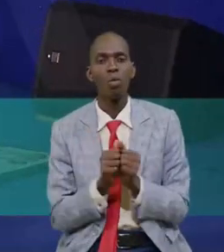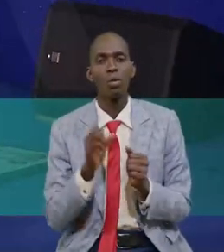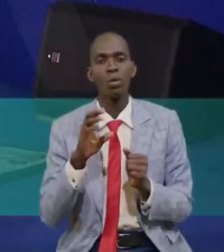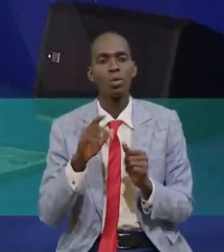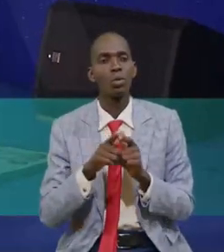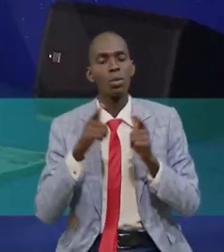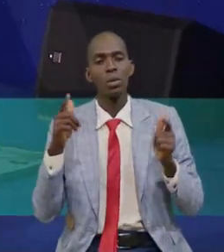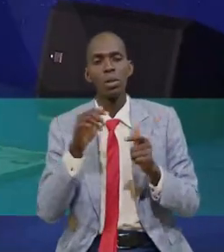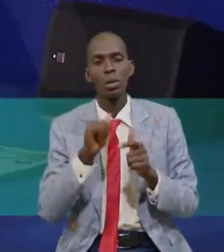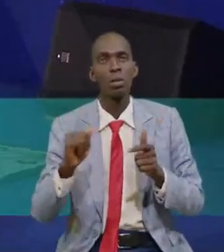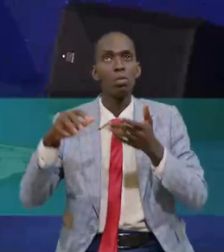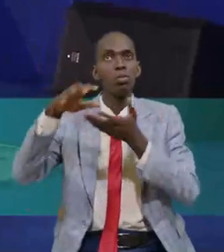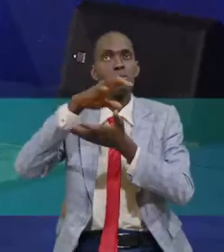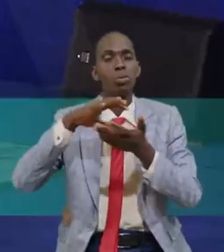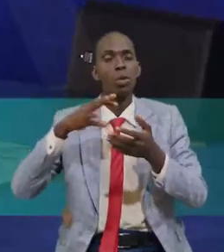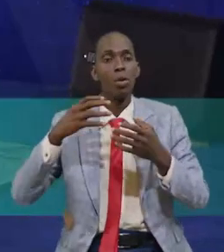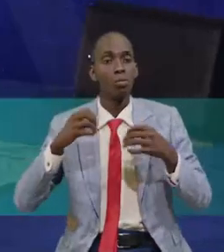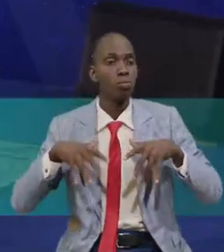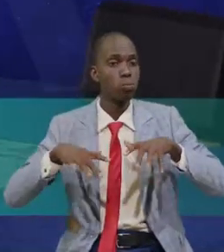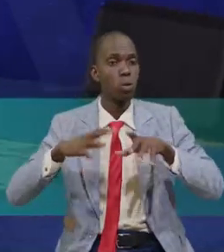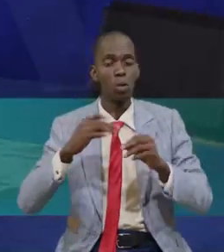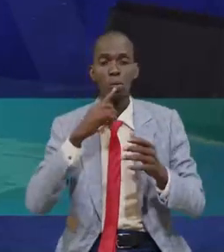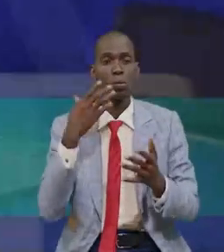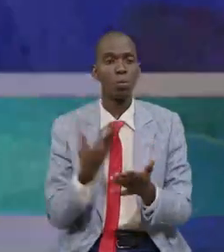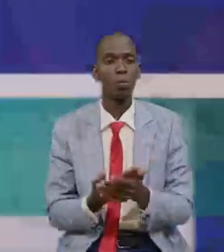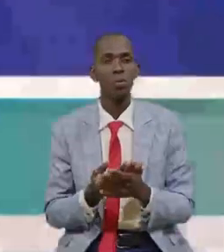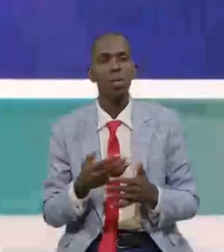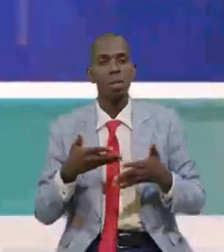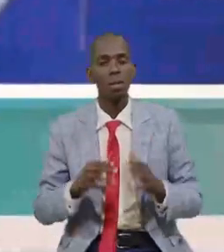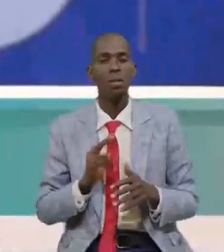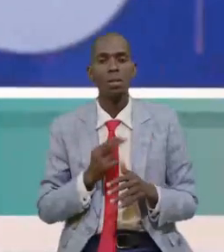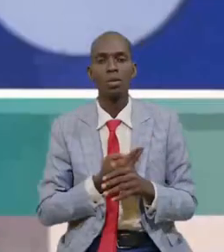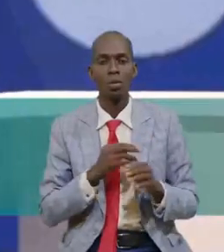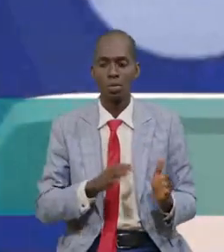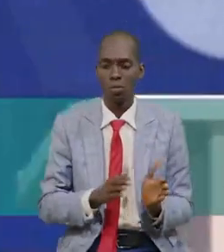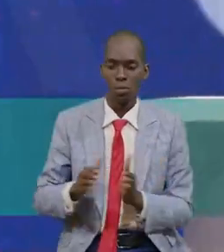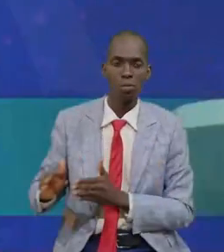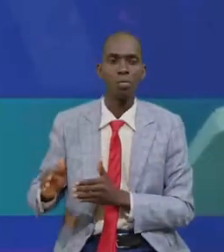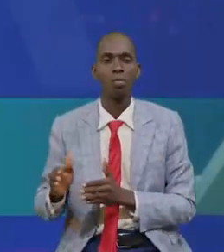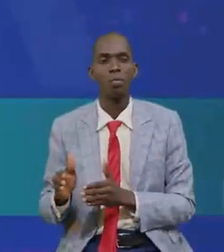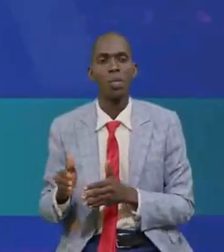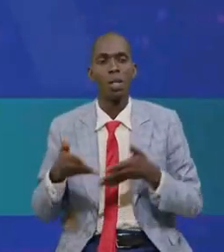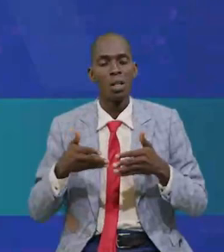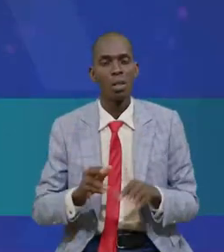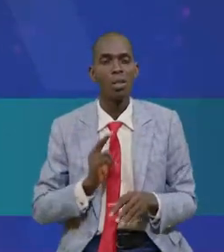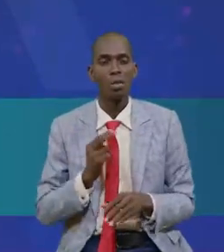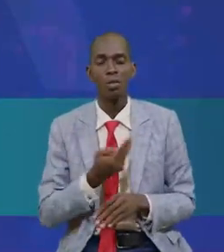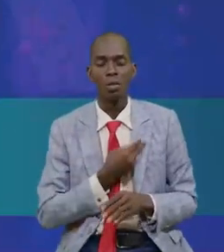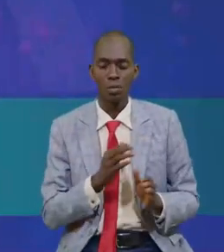témoins, rejetons tout fardeau et le péché qui nous enveloppe si facilement.